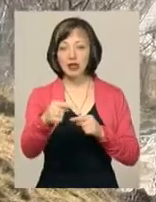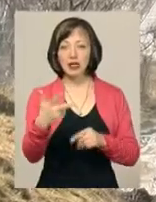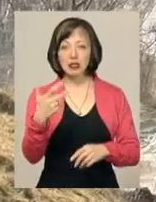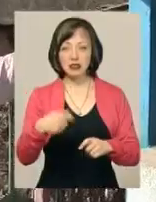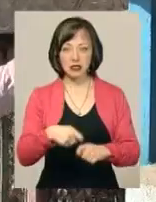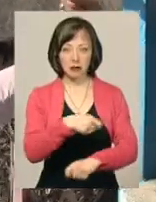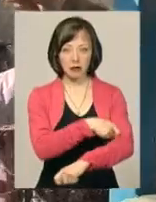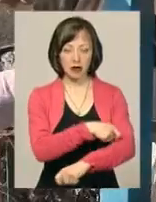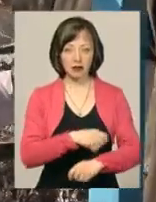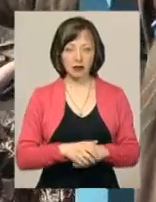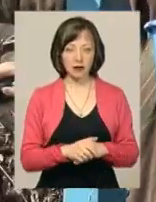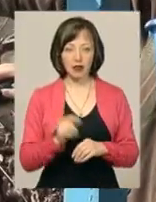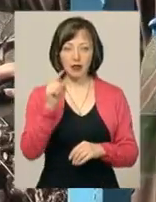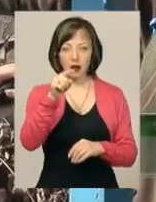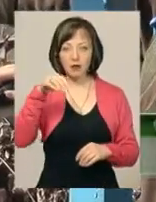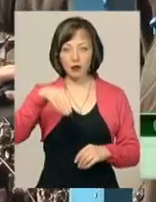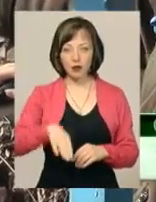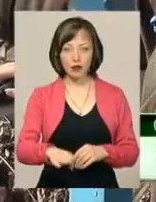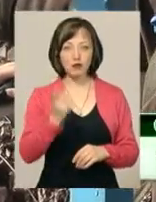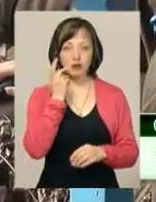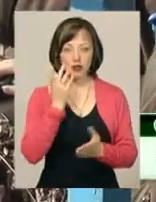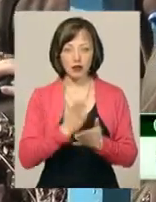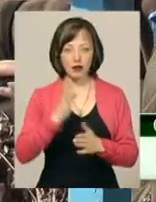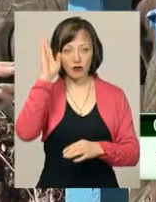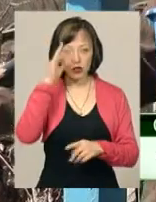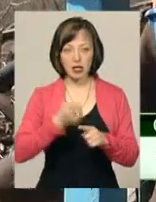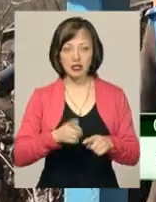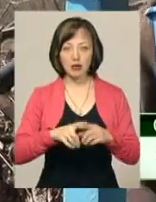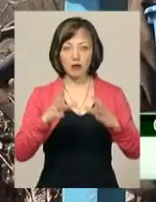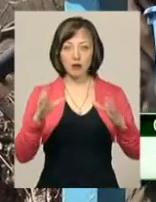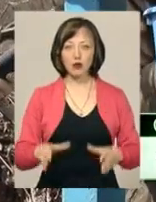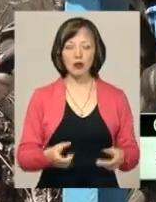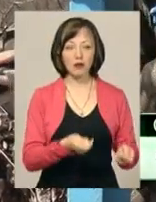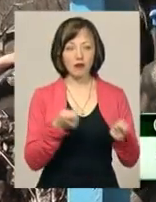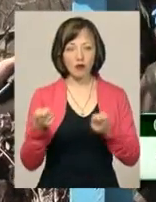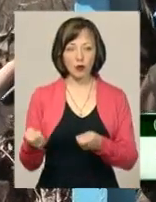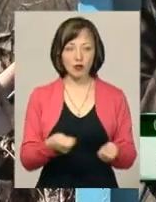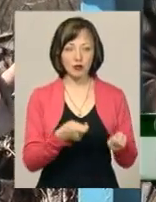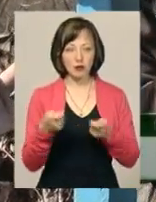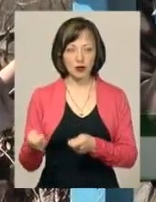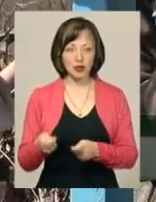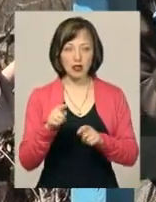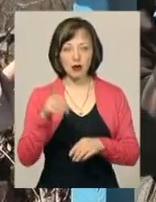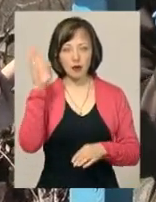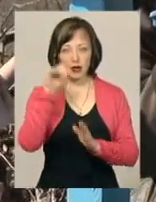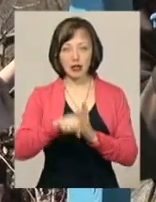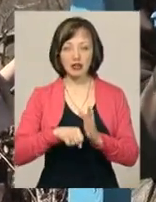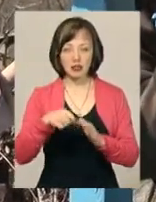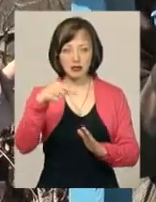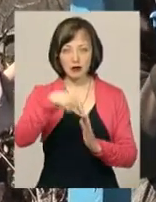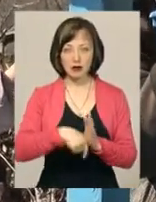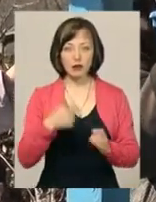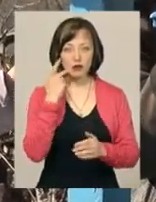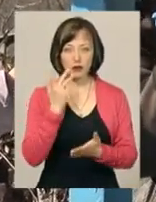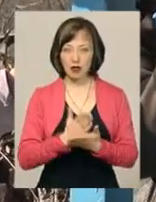своєї господи. Вон там в долині там постійно є вода, і це бетонами звідти возимо. Там криниця така, десь там